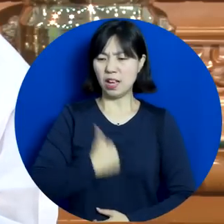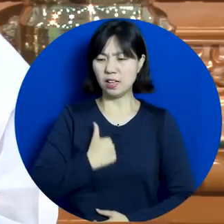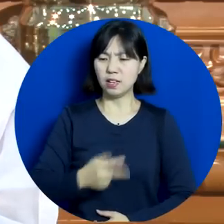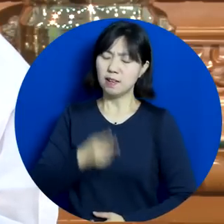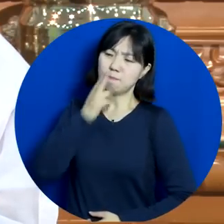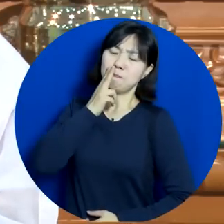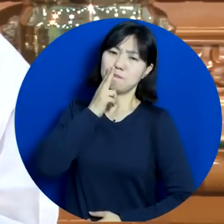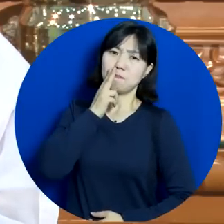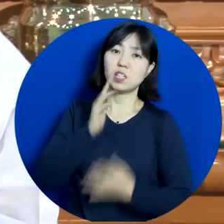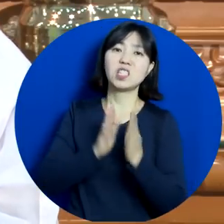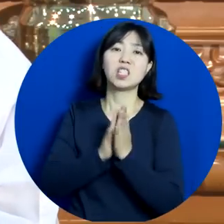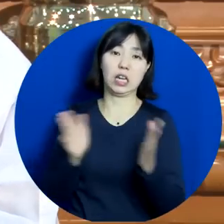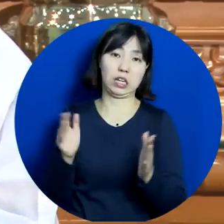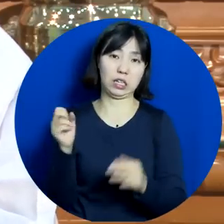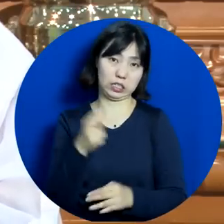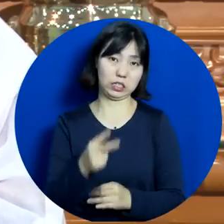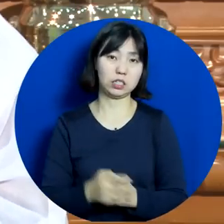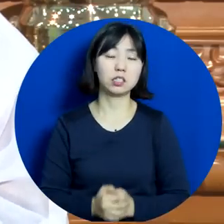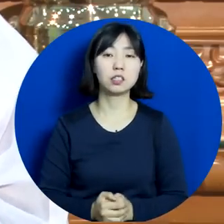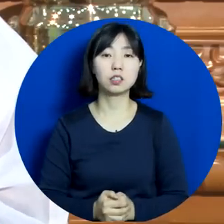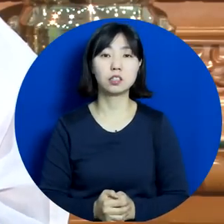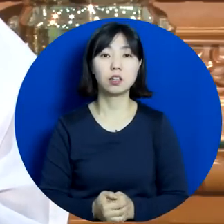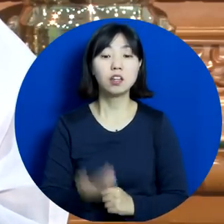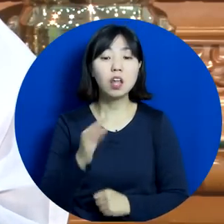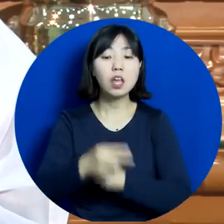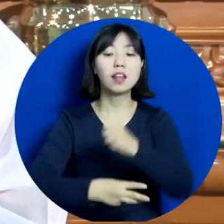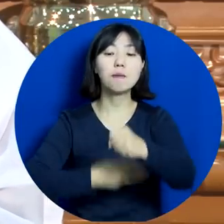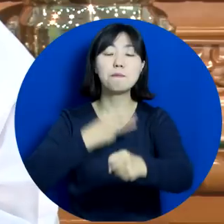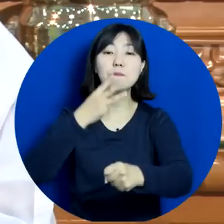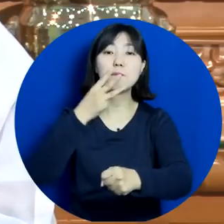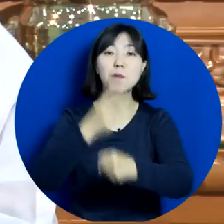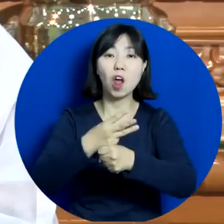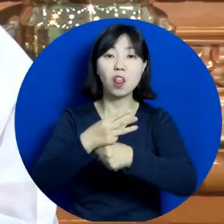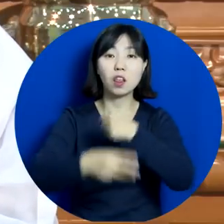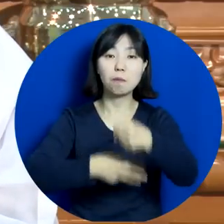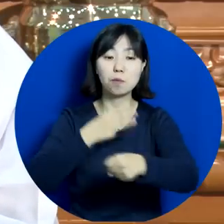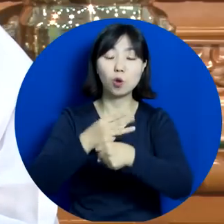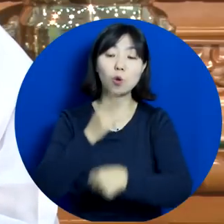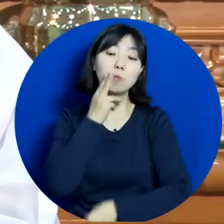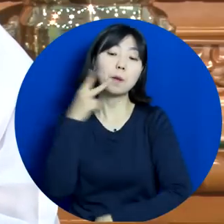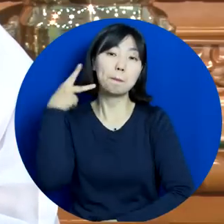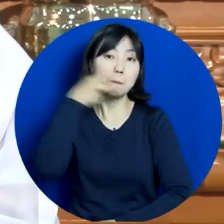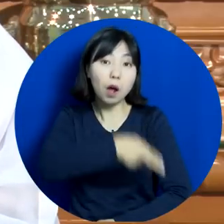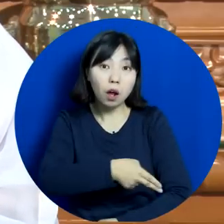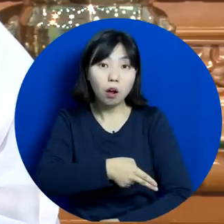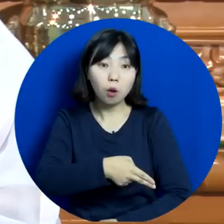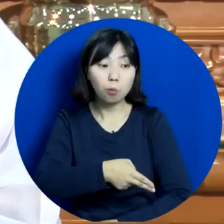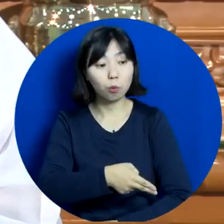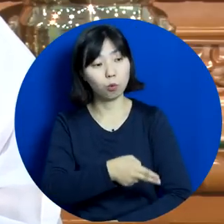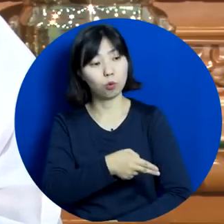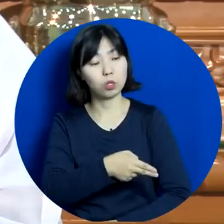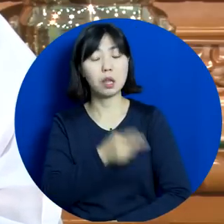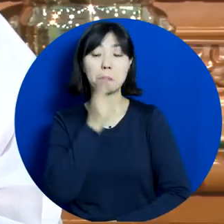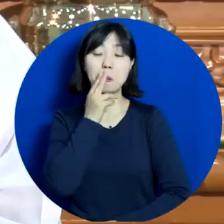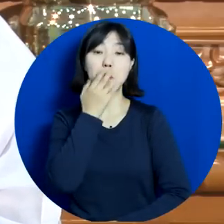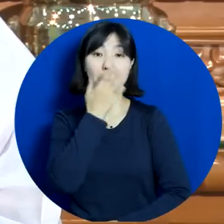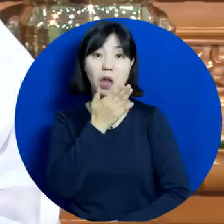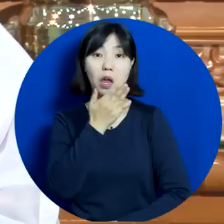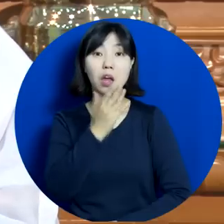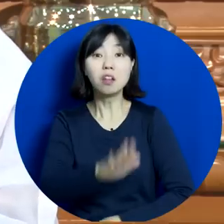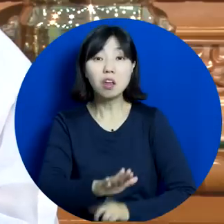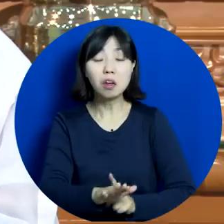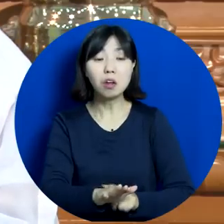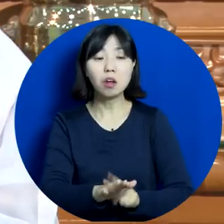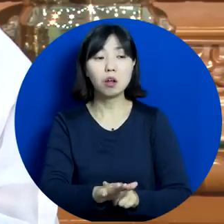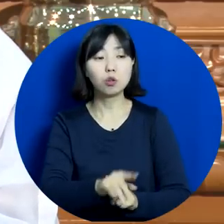근데 한 3년쯤 끊으면 뭐라 그래요? 그래도 피울 수는 있지만 그래도